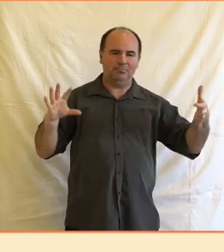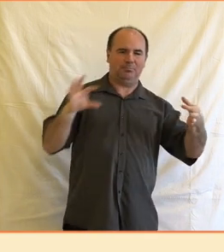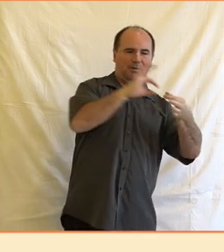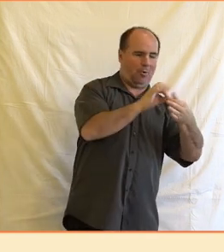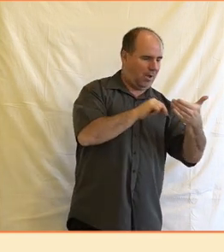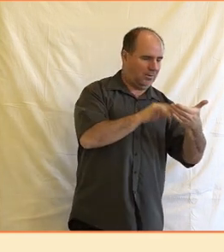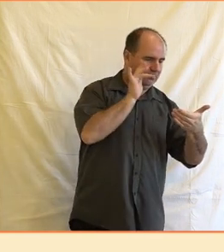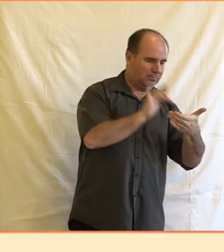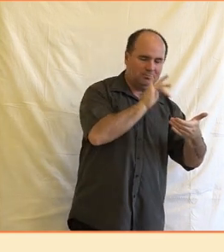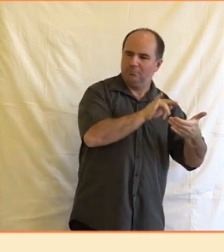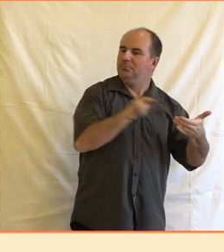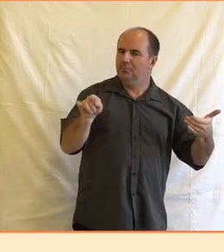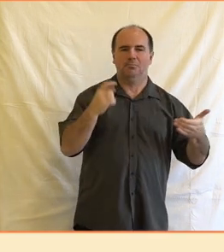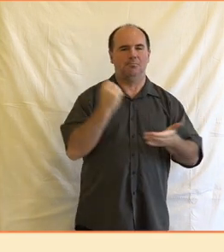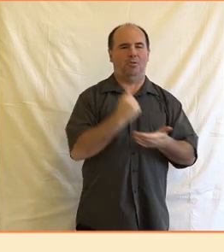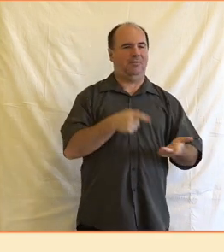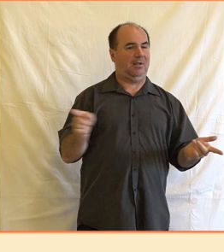i tu realitu.